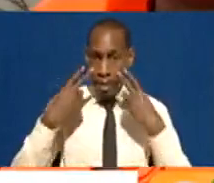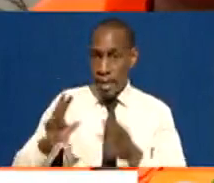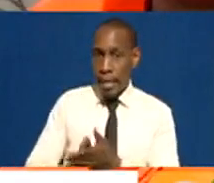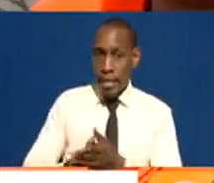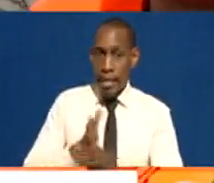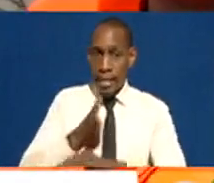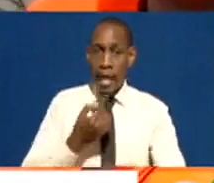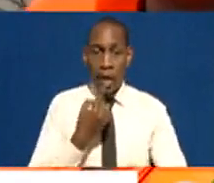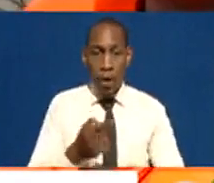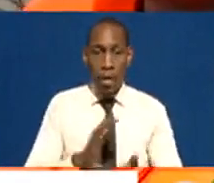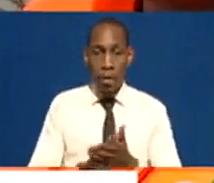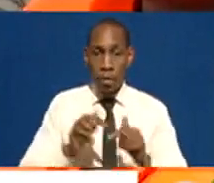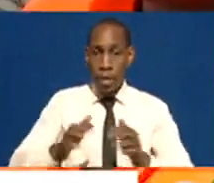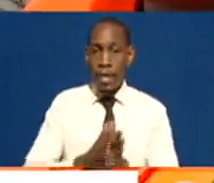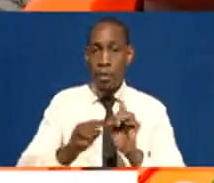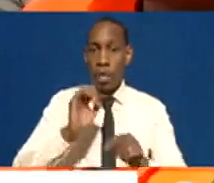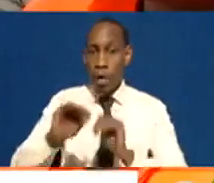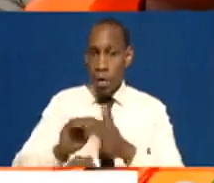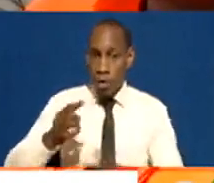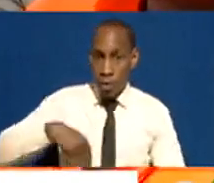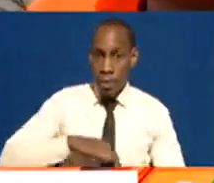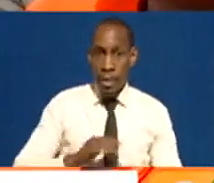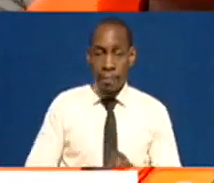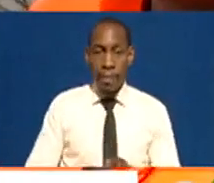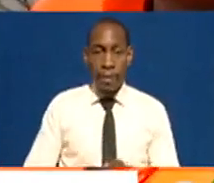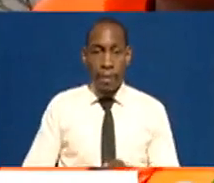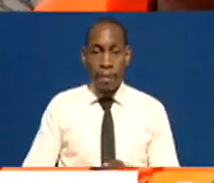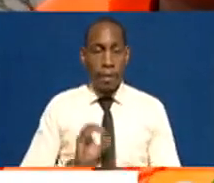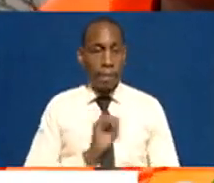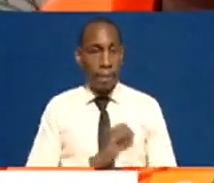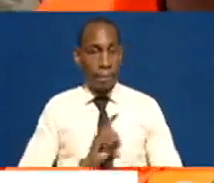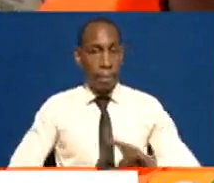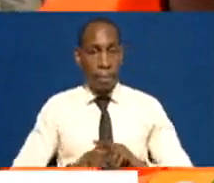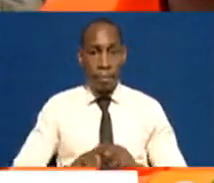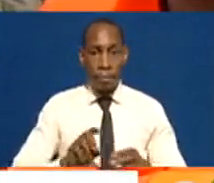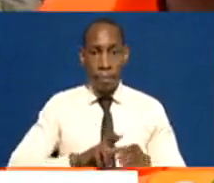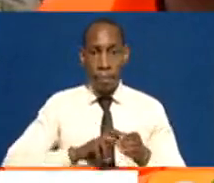leo anatumaliza mimi, mtoto na yeye. Mimi nikapanic, nikatoka,